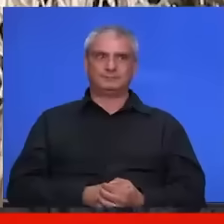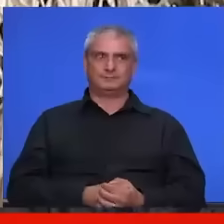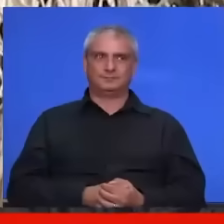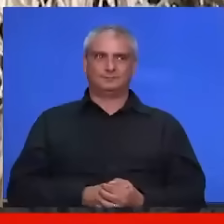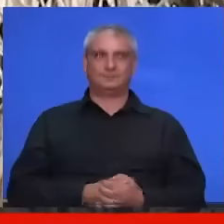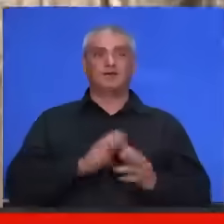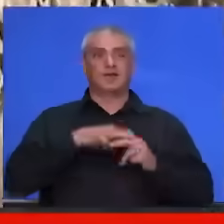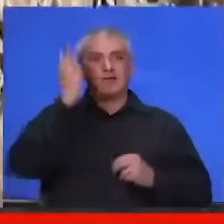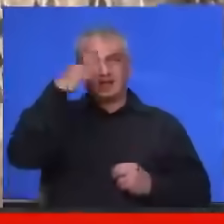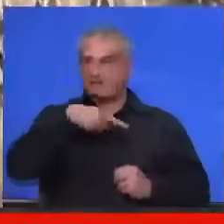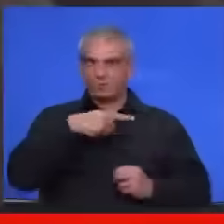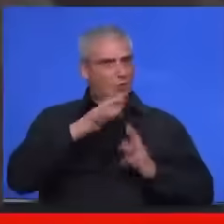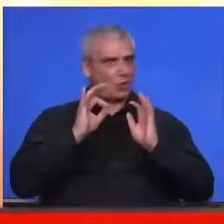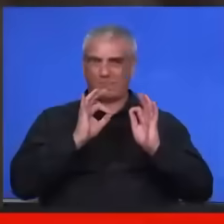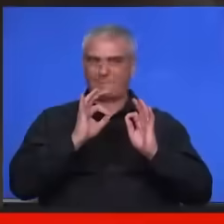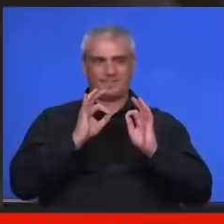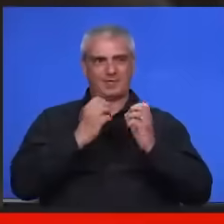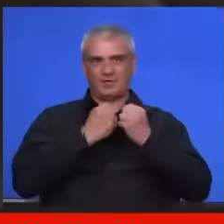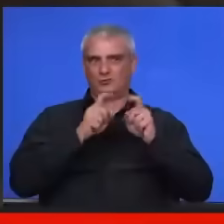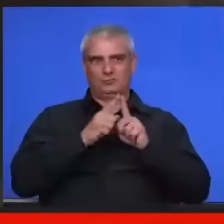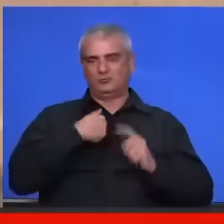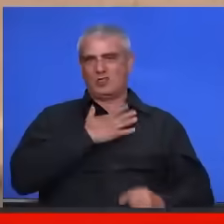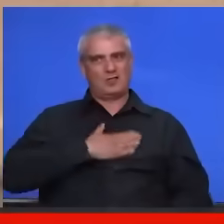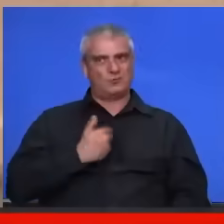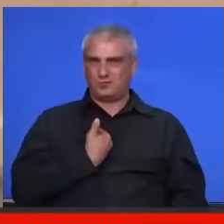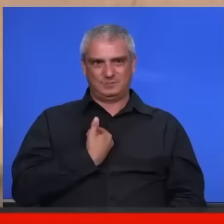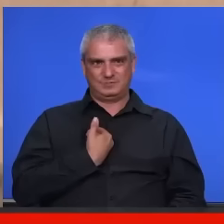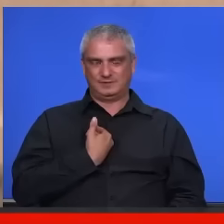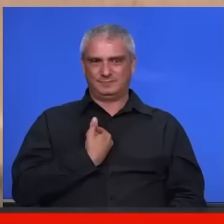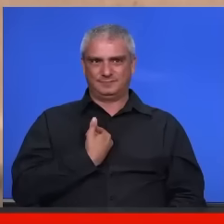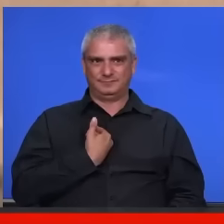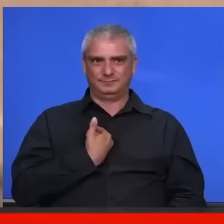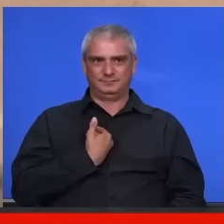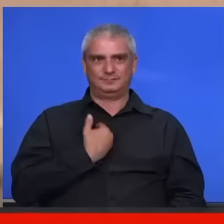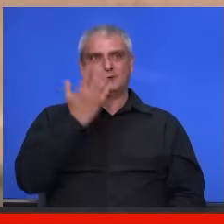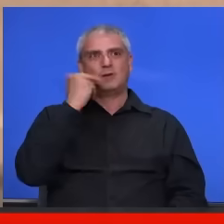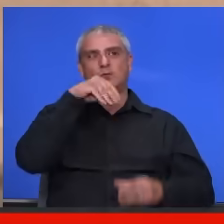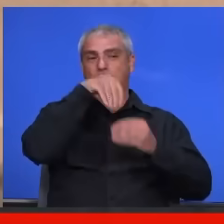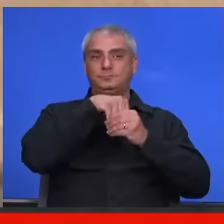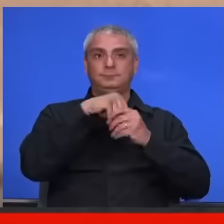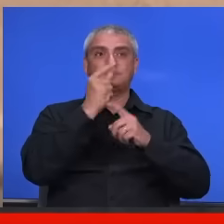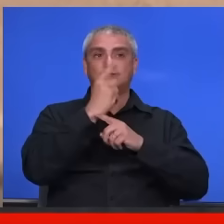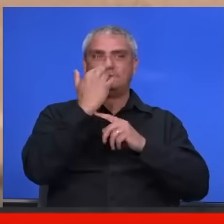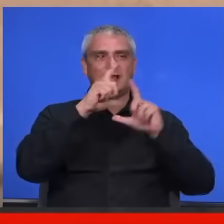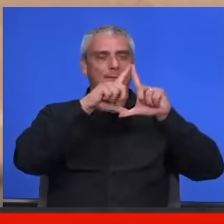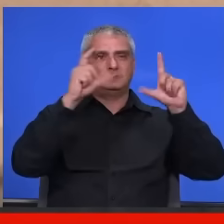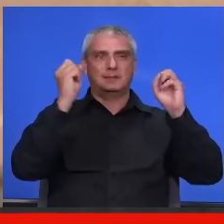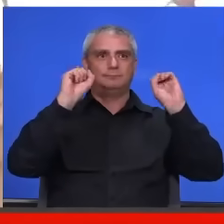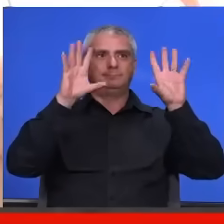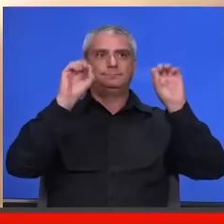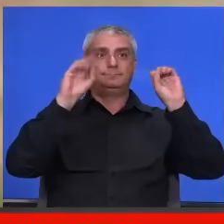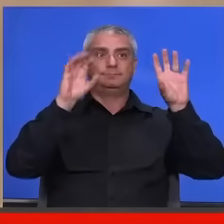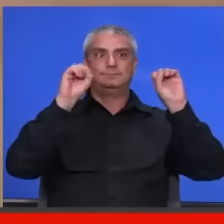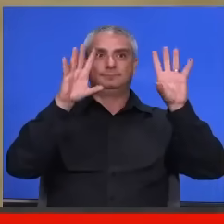ואז הבנו שזה לא באמת אקשן מהסוג שאנחנו רוצים. הם היו שם ברגע שהמסקים התחילו